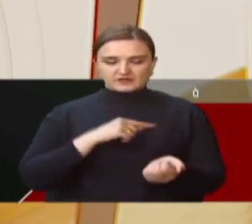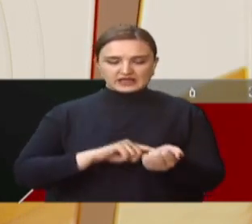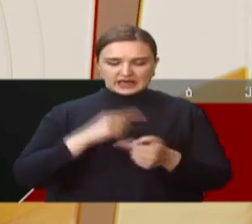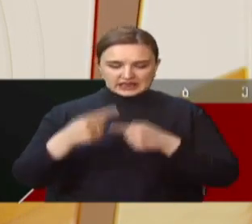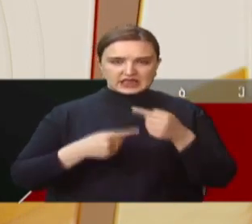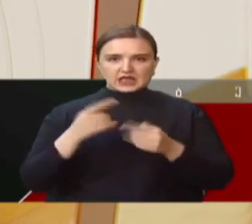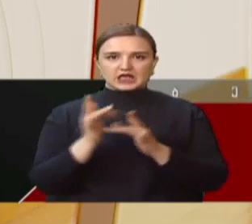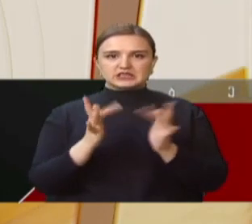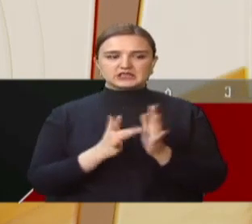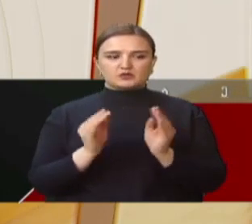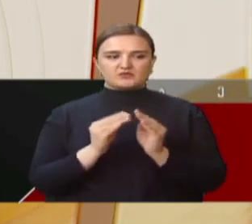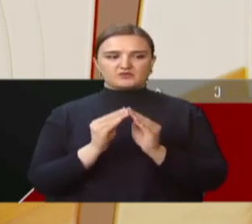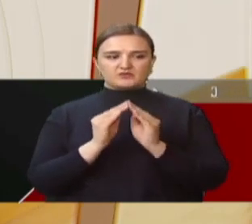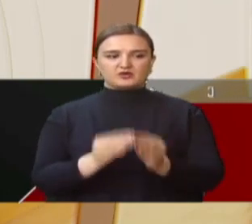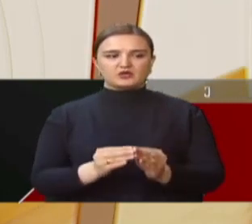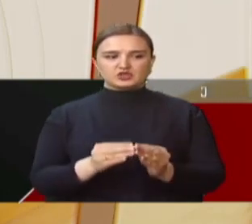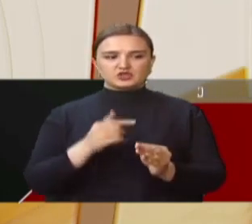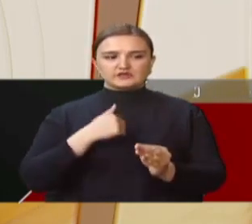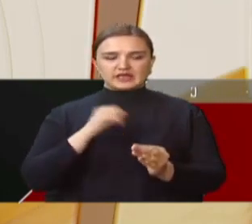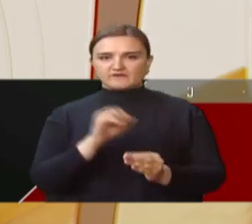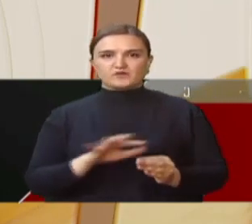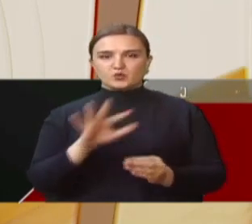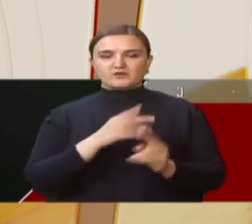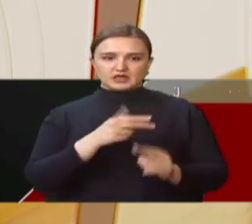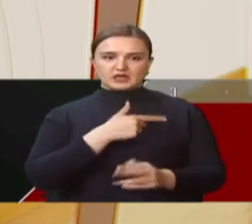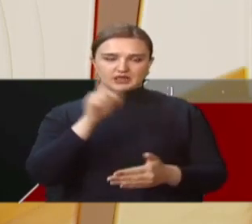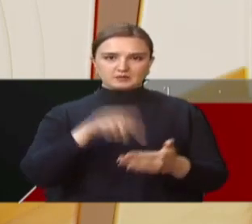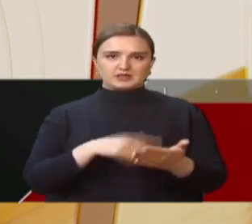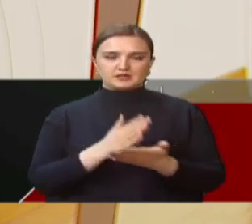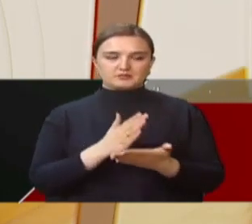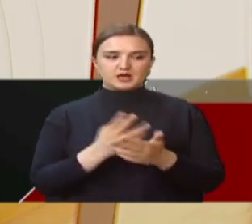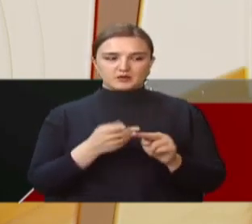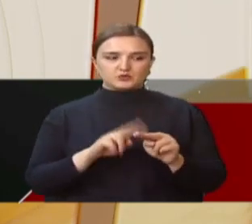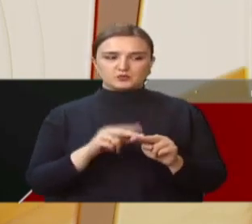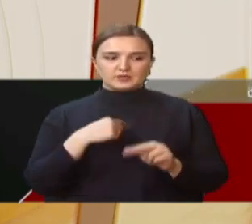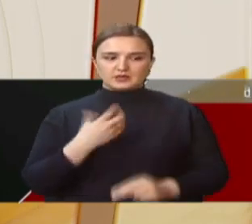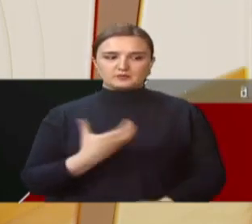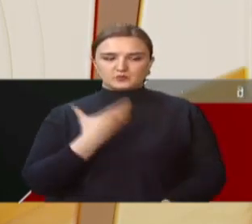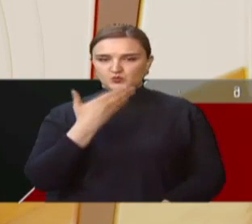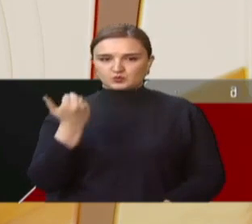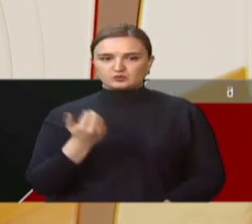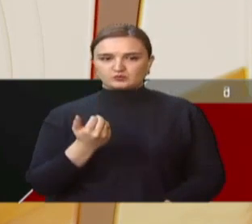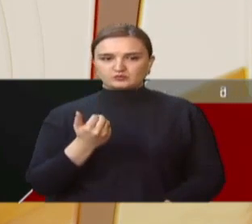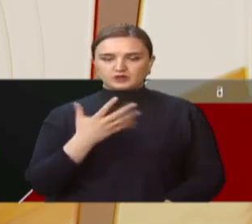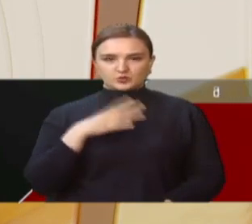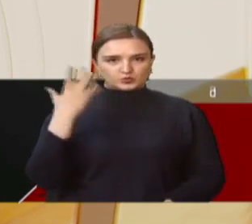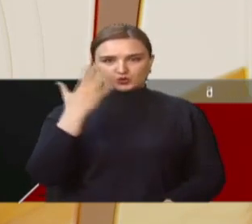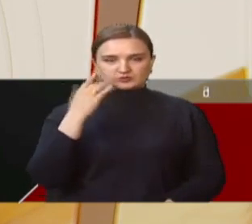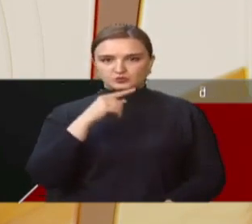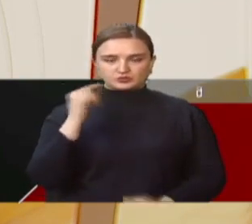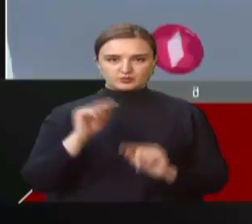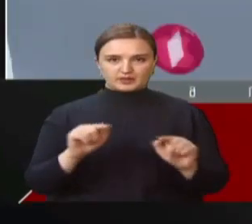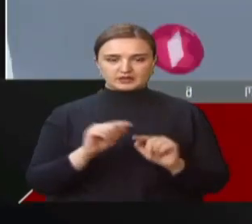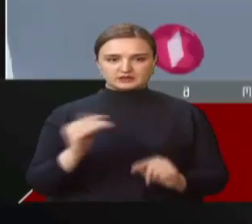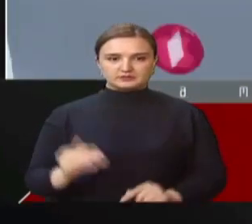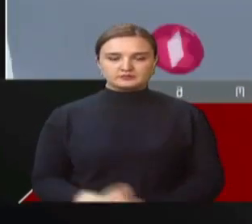გენეტიკური კოდია ქრისტიანობა ჩვენი გორი გენეტიკური კოდია ევროპა აი ამის იმედი მაქვს მე და აი ამიტომ არ მეშინია ასე თქვა ქართული ოცლების და რუსი